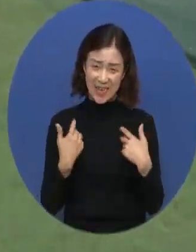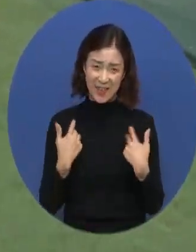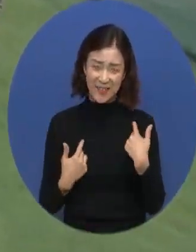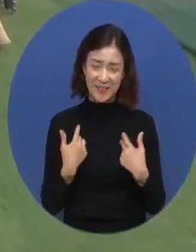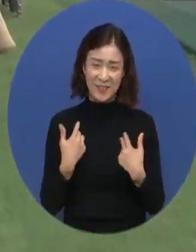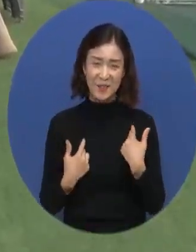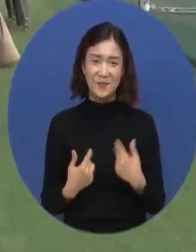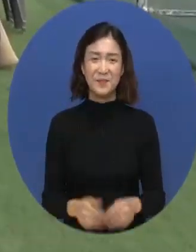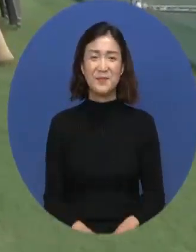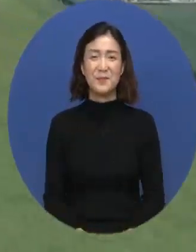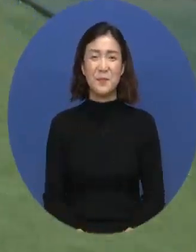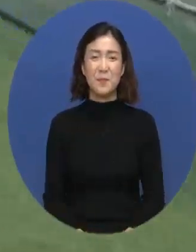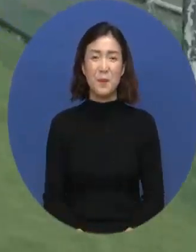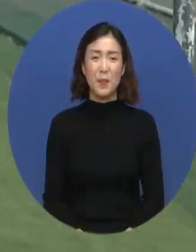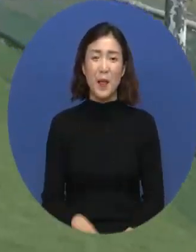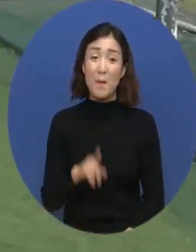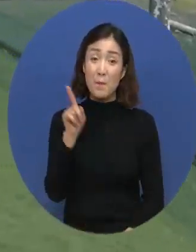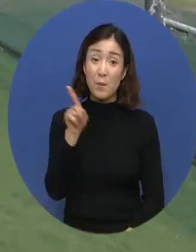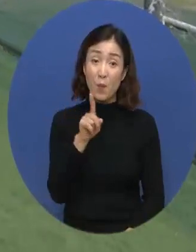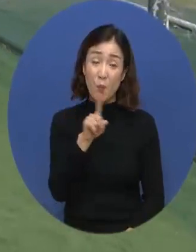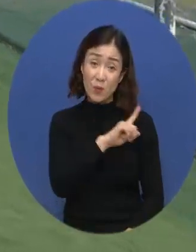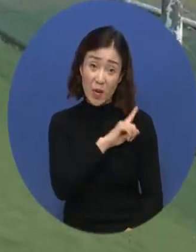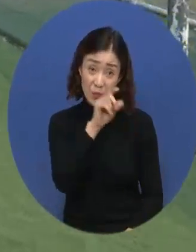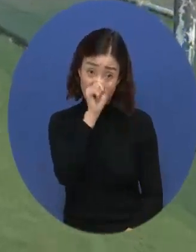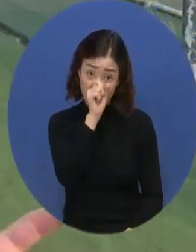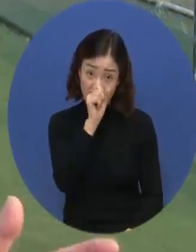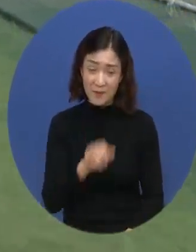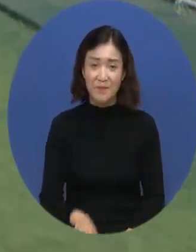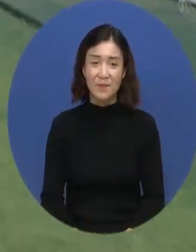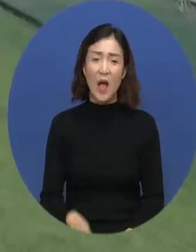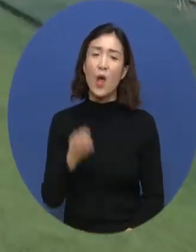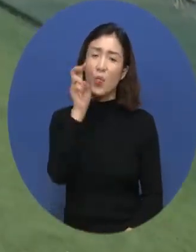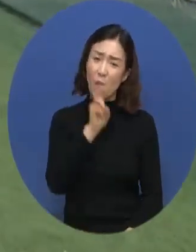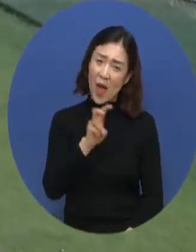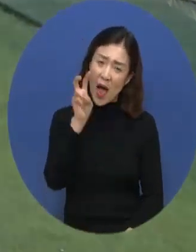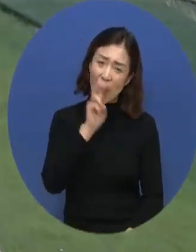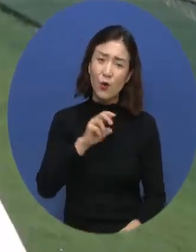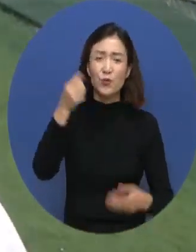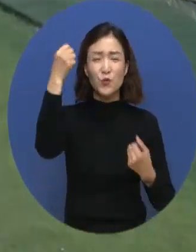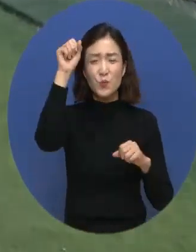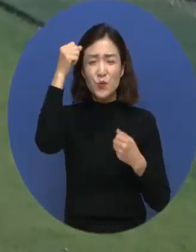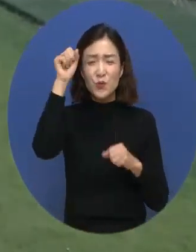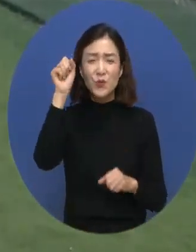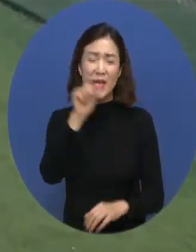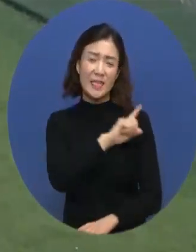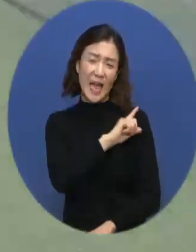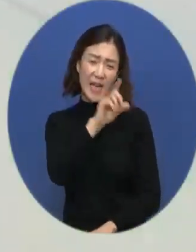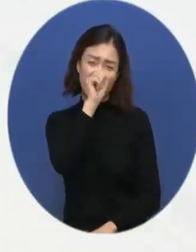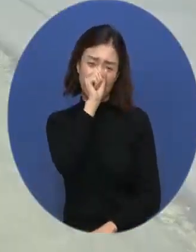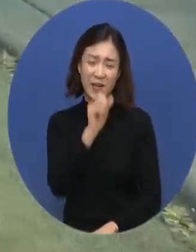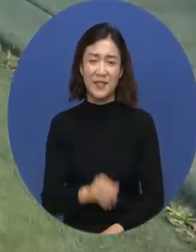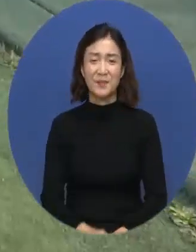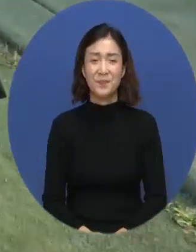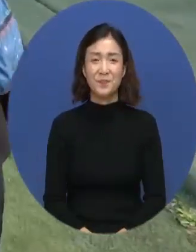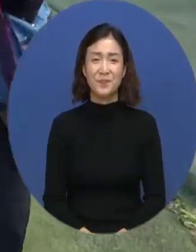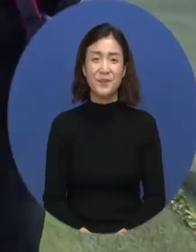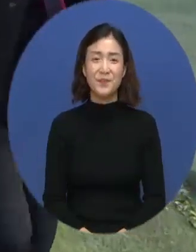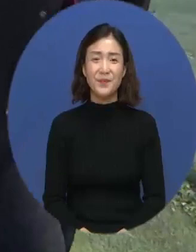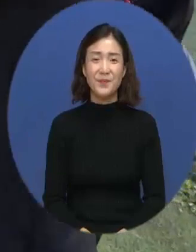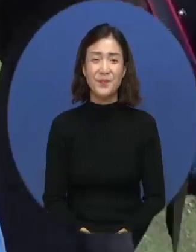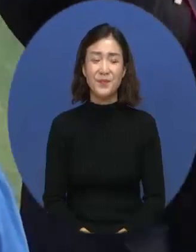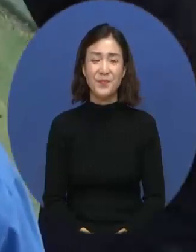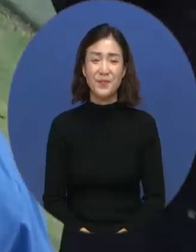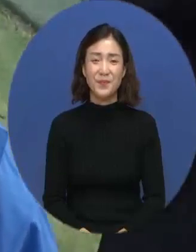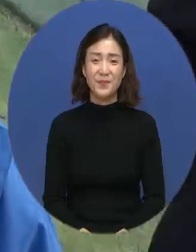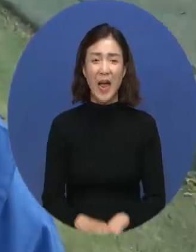즐거웠지. 뭐가 제일 좋으셨어요? 네? 뭐가 제일 좋으셨어요? 우리 노래하고 춤추는데 제일 좋았어요.